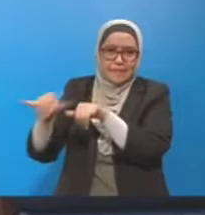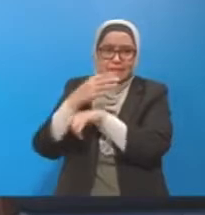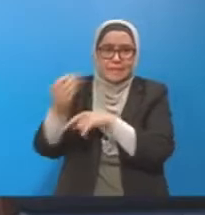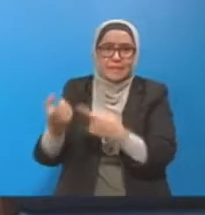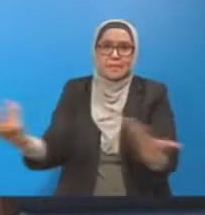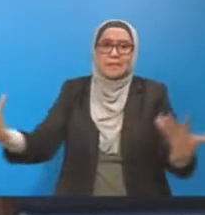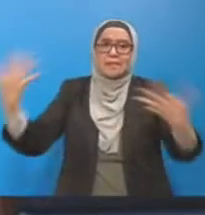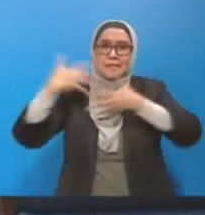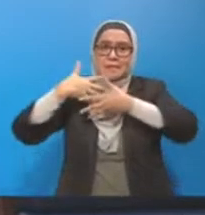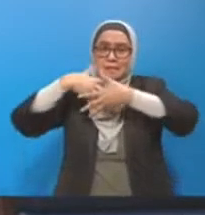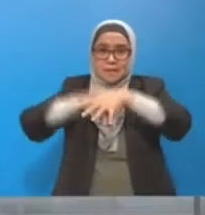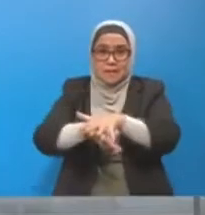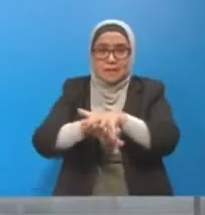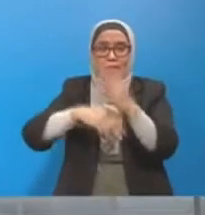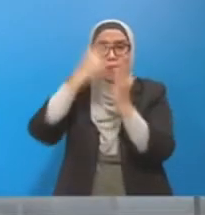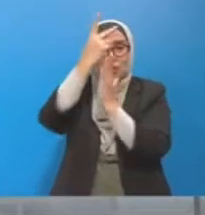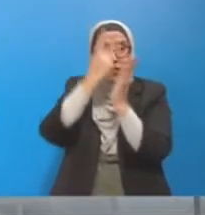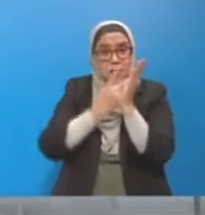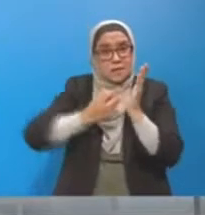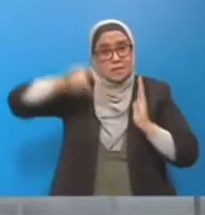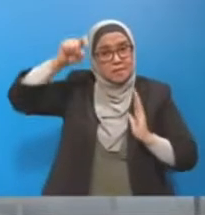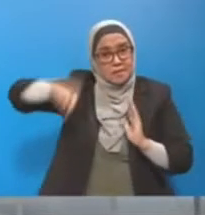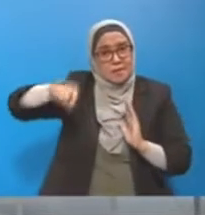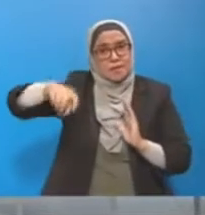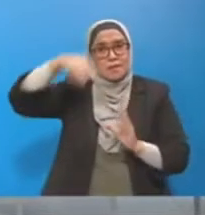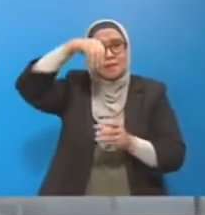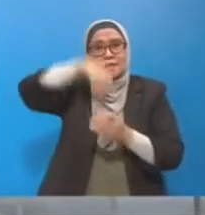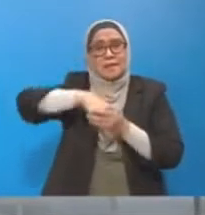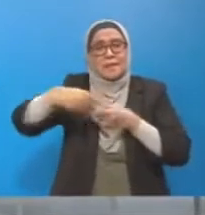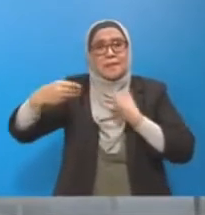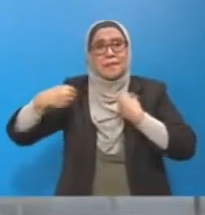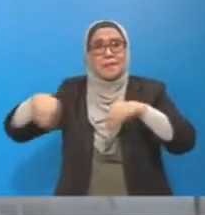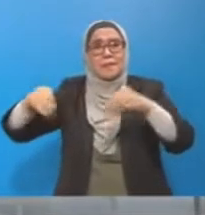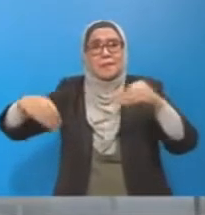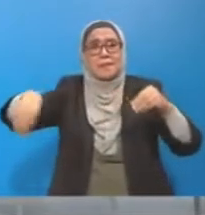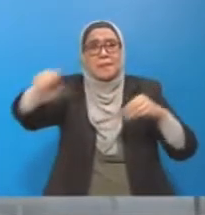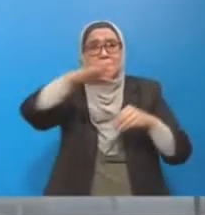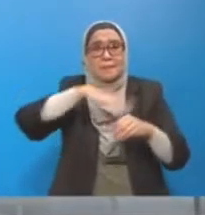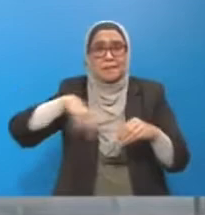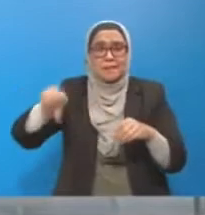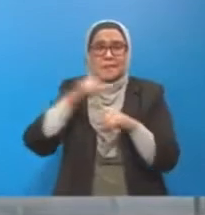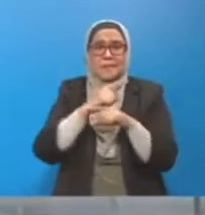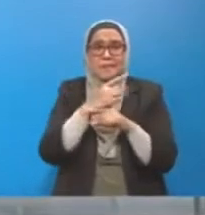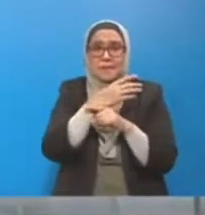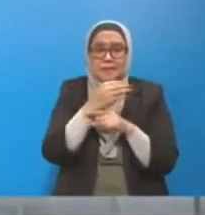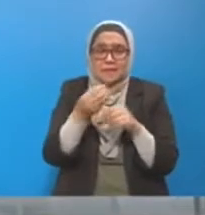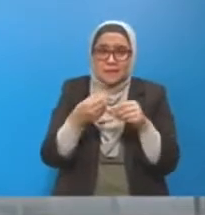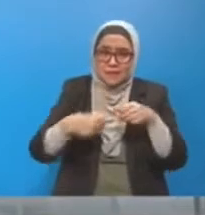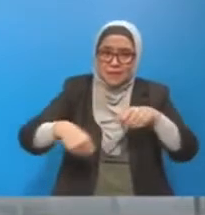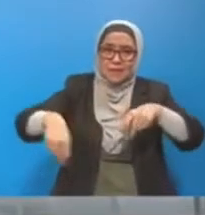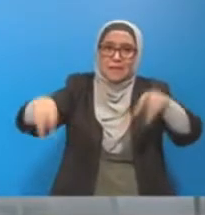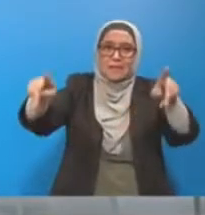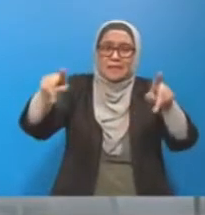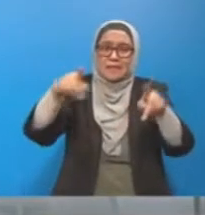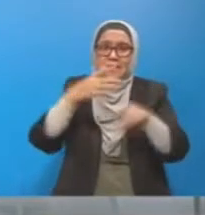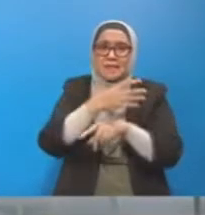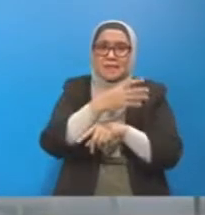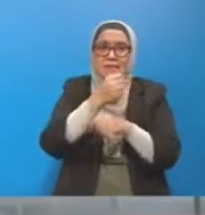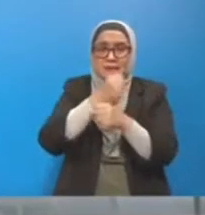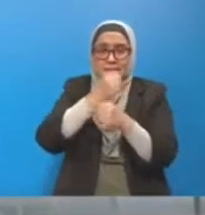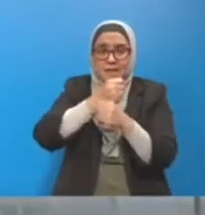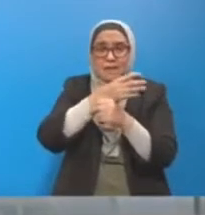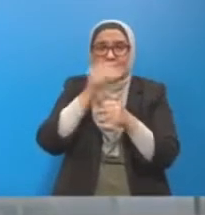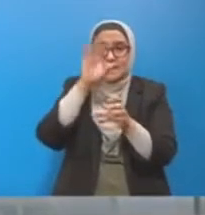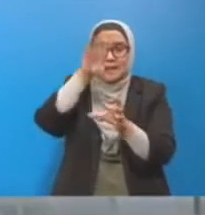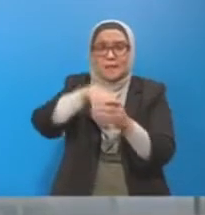kursus khusus yang diperlukan dalam pasaran termasuk campus yang ada dalam dalam eh Ali datang